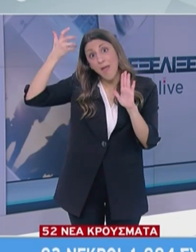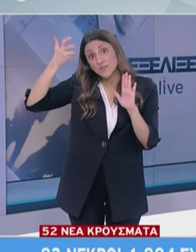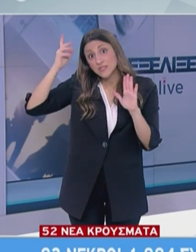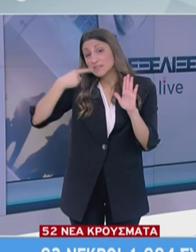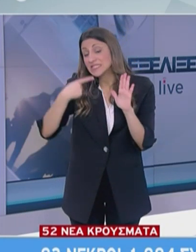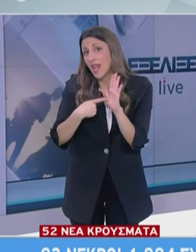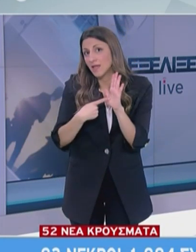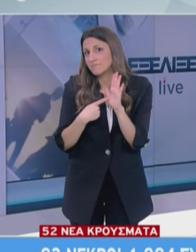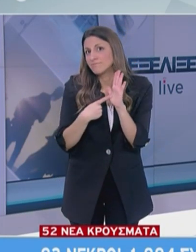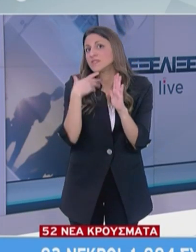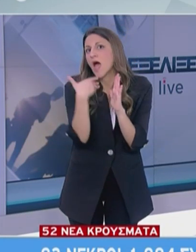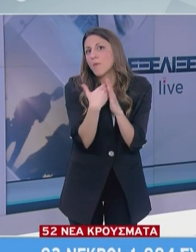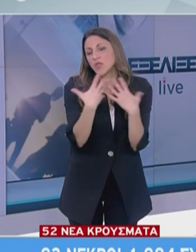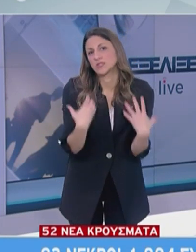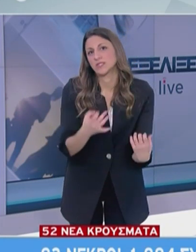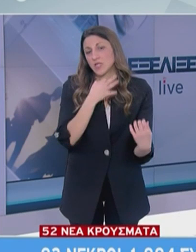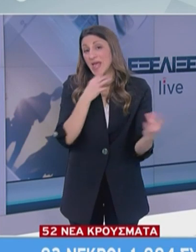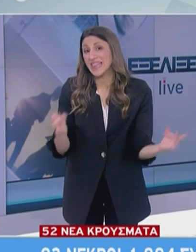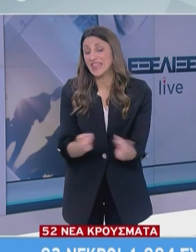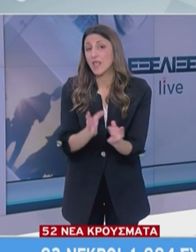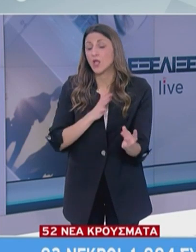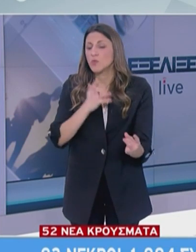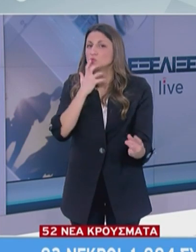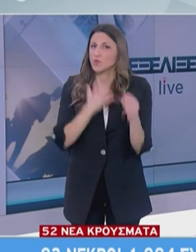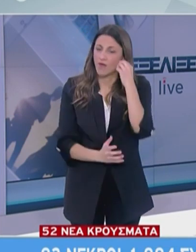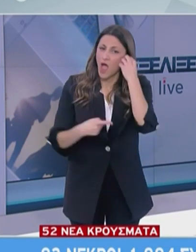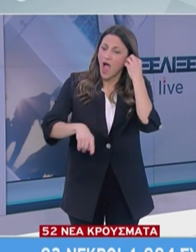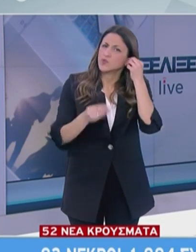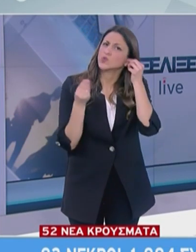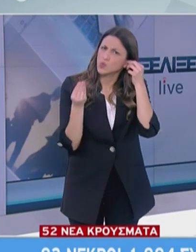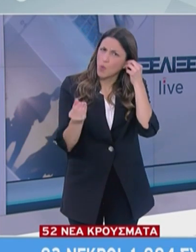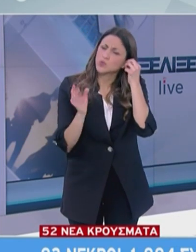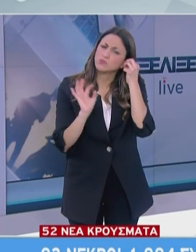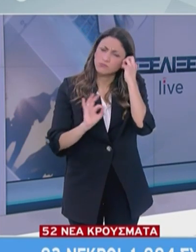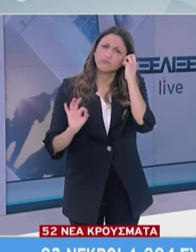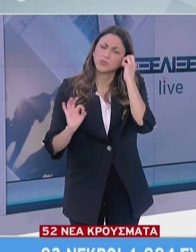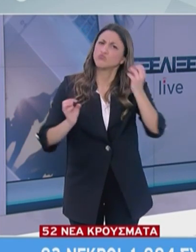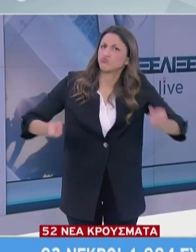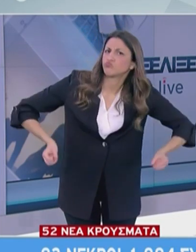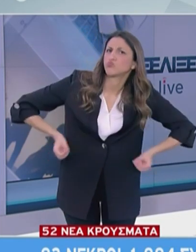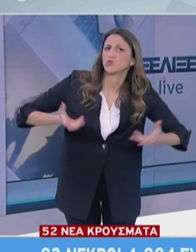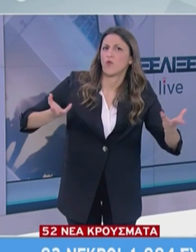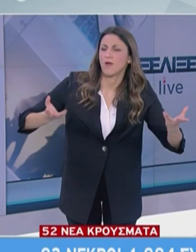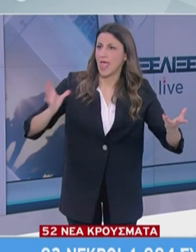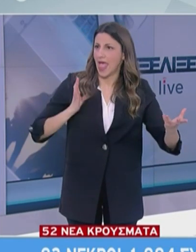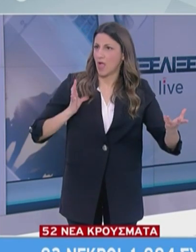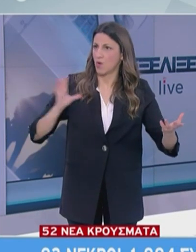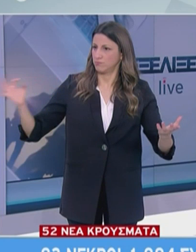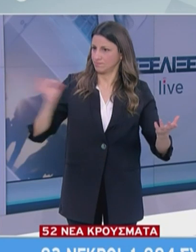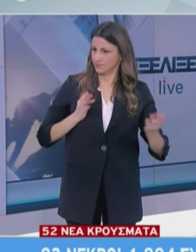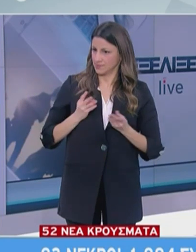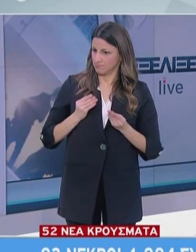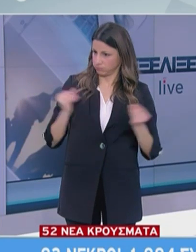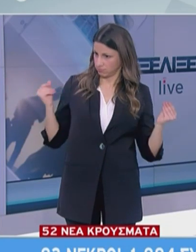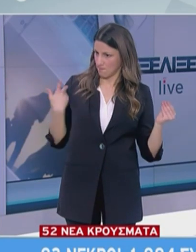περιστατικά τα οποία είναι σοβαρά. Άρα αυτό θα είναι δυνητικά ένας τρόπος προσφοράς αυτών των ανθρώπων, πέρα το